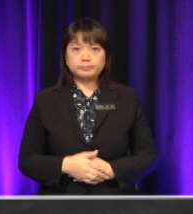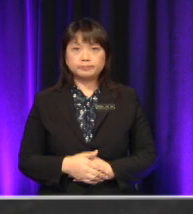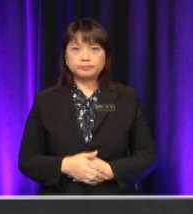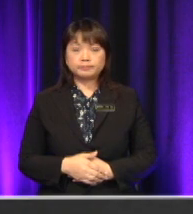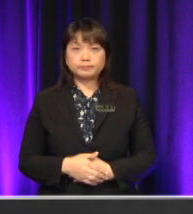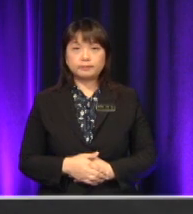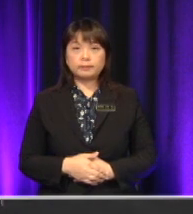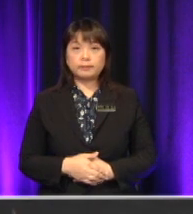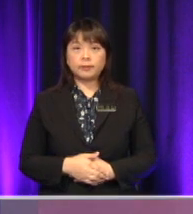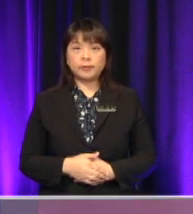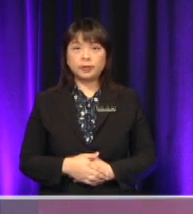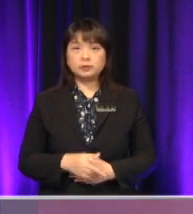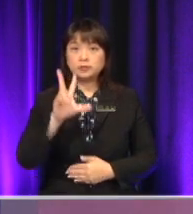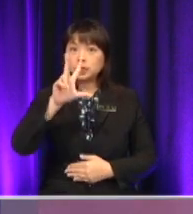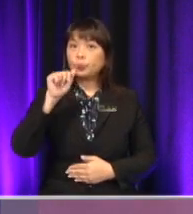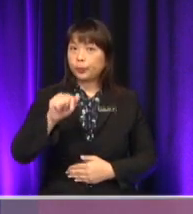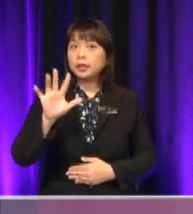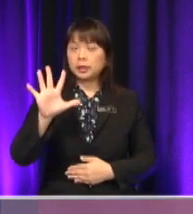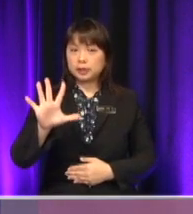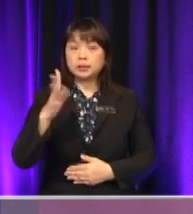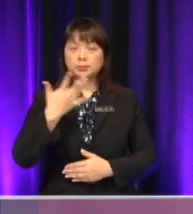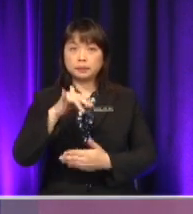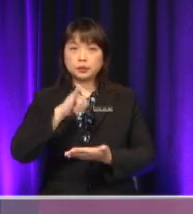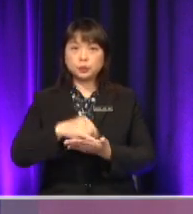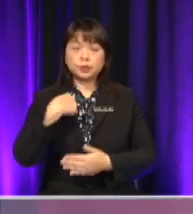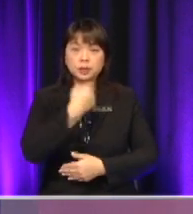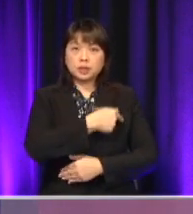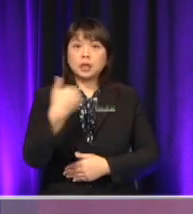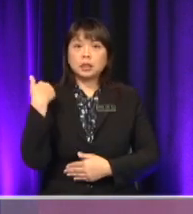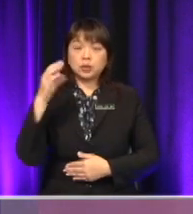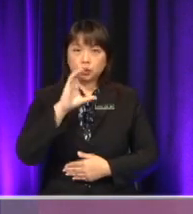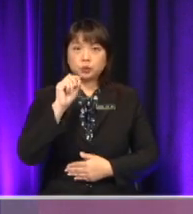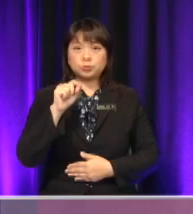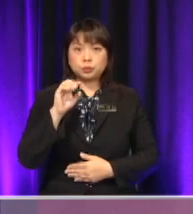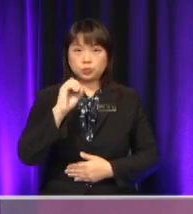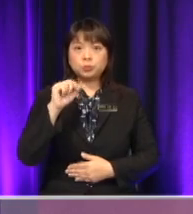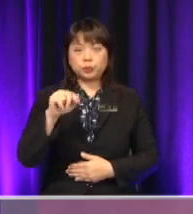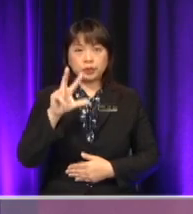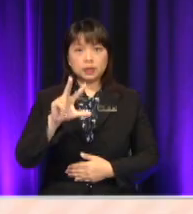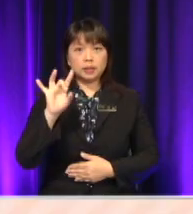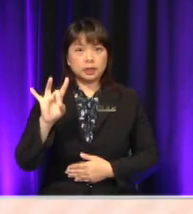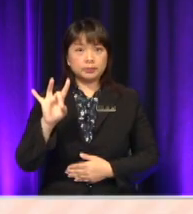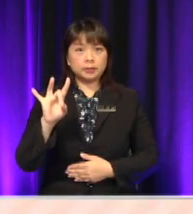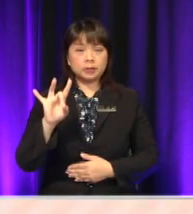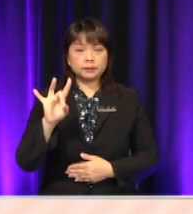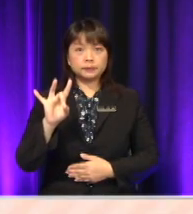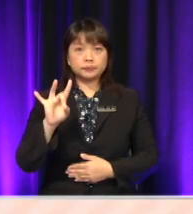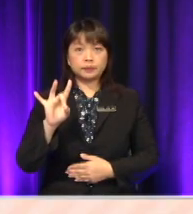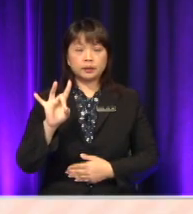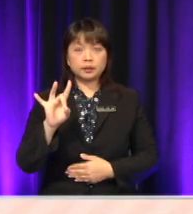Nampak? Okey, kita tulis 3.5. Kemudian kita ada 0.38 ni. Okey, kita baca macam mana bacalah ni?